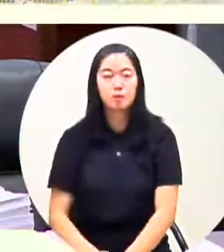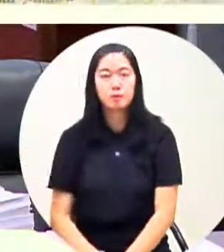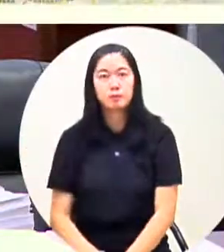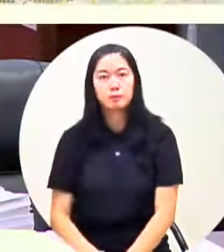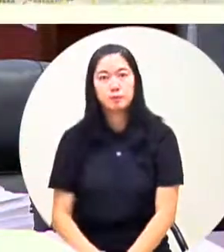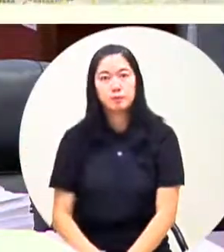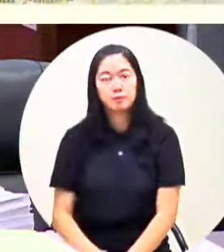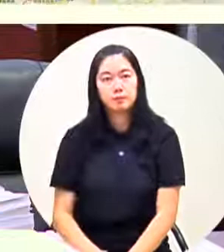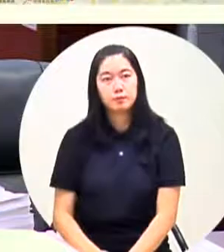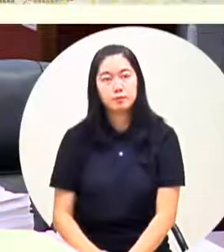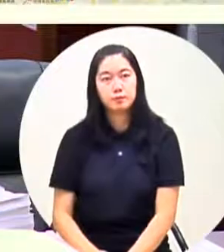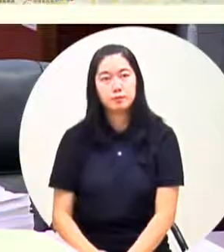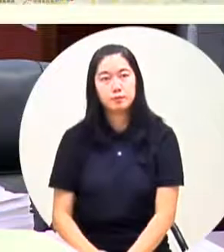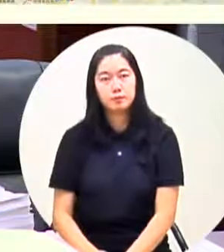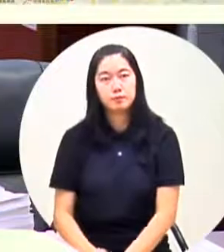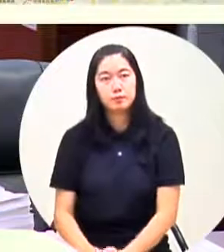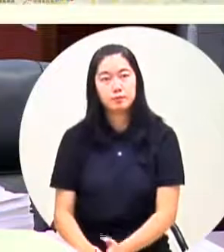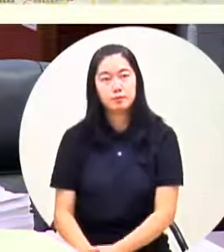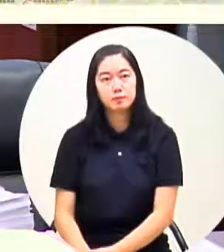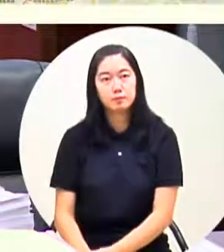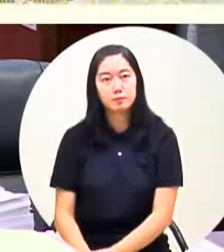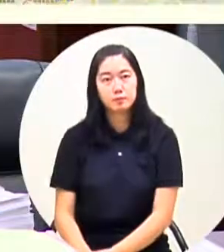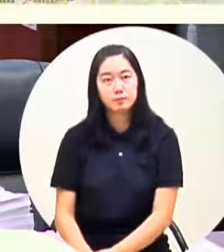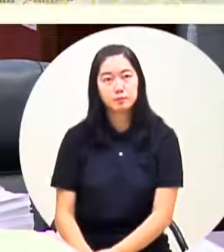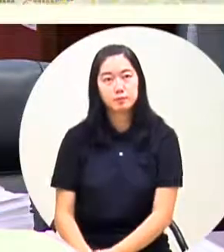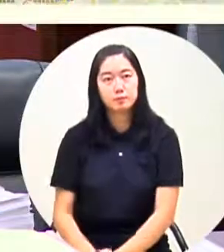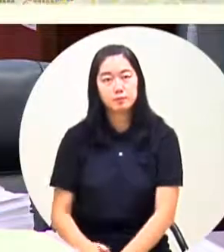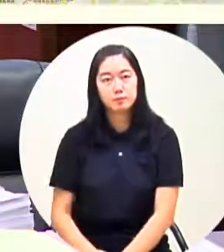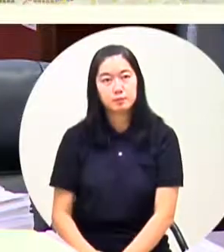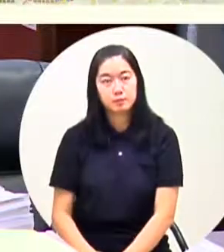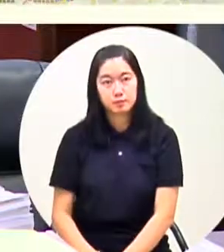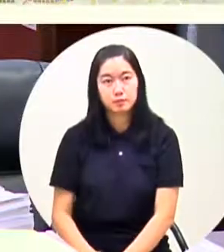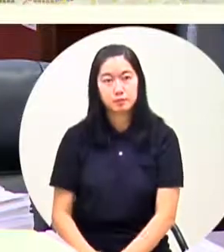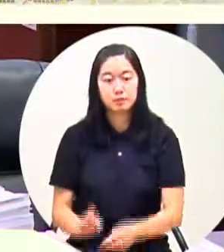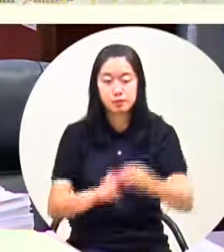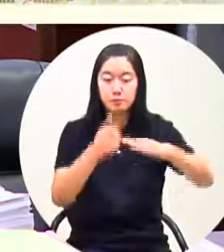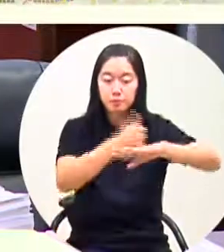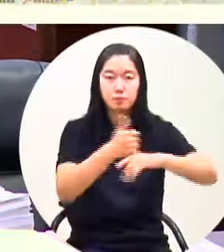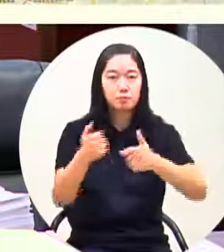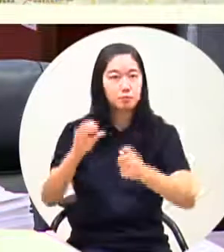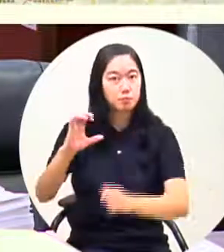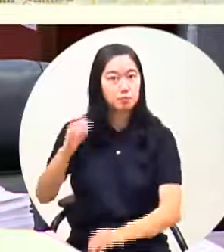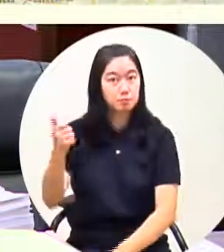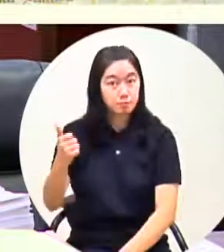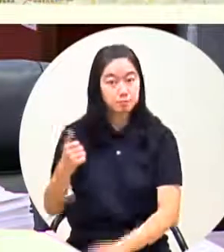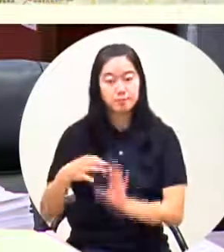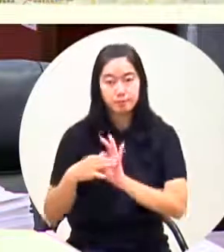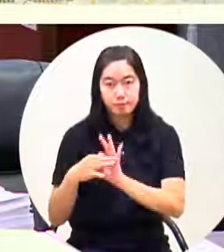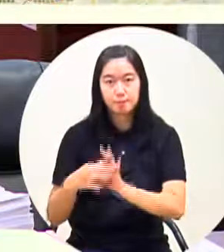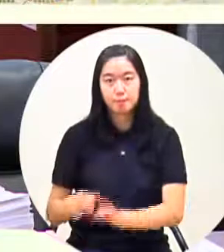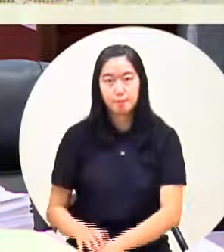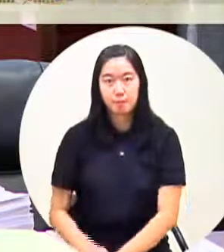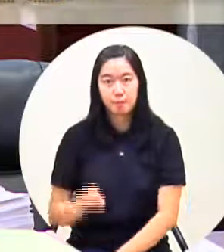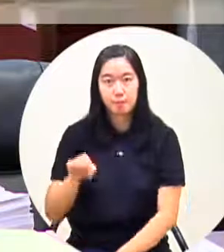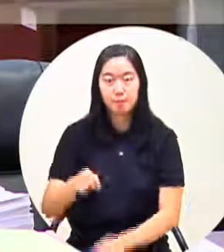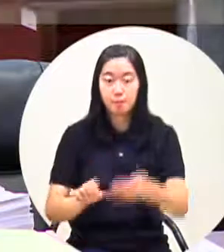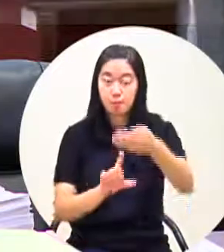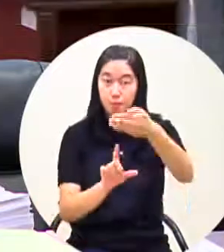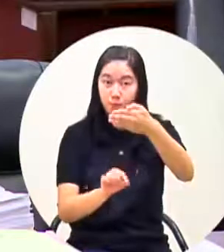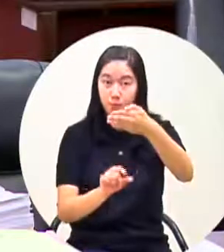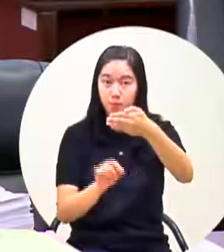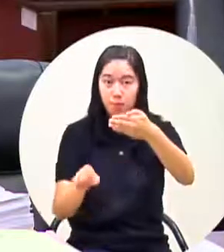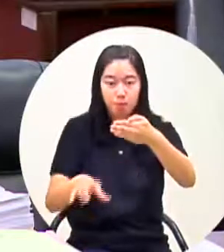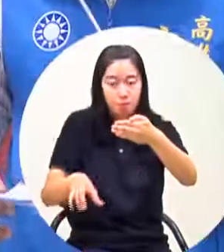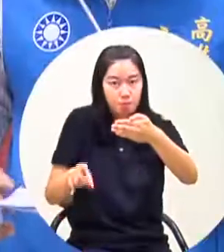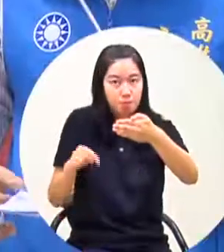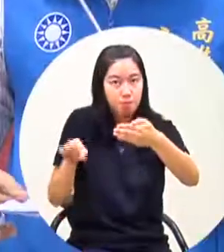答好吗？ 好，谢谢主席，谢谢方议员关心有关9月初的这